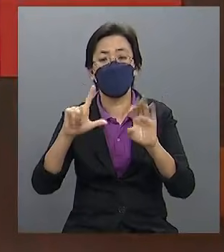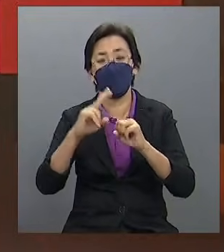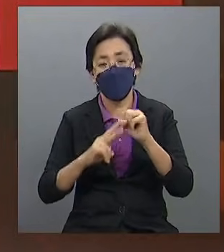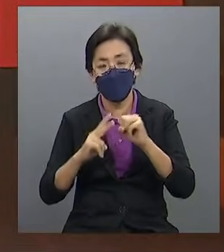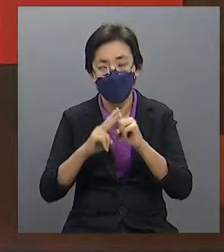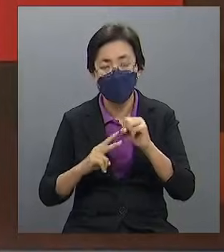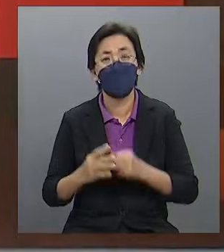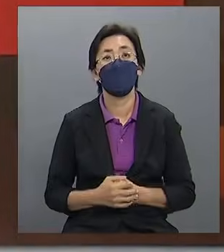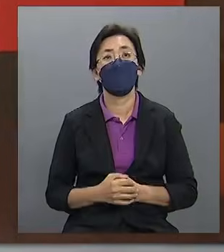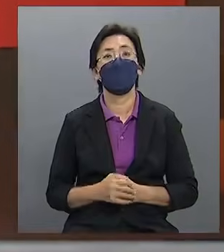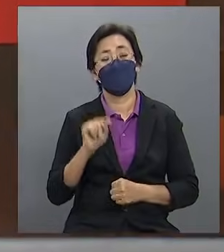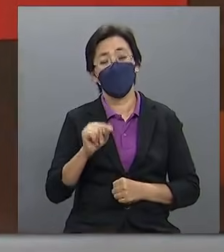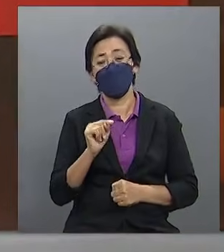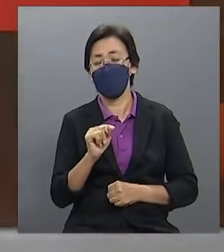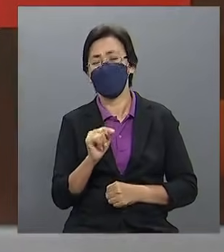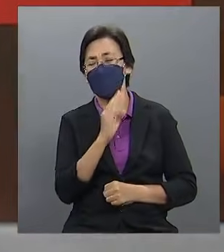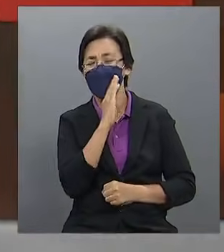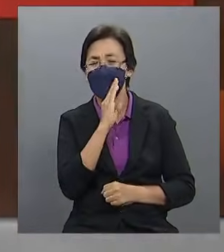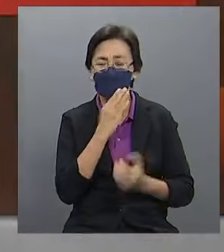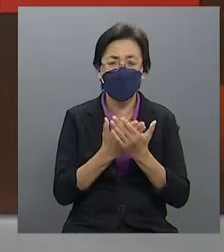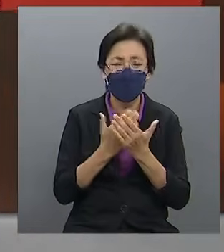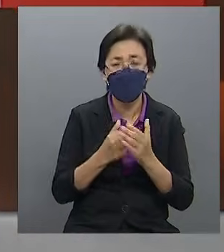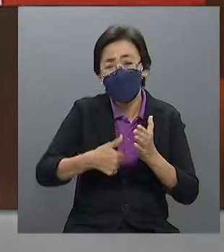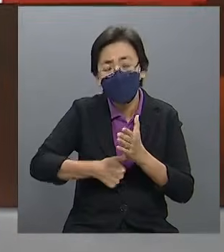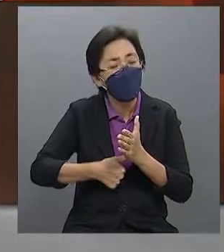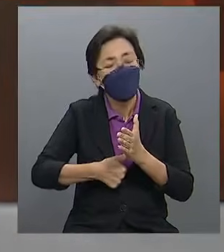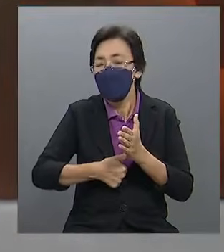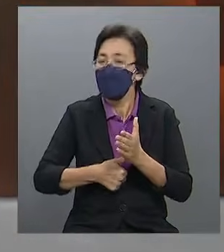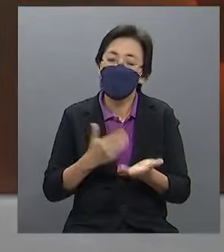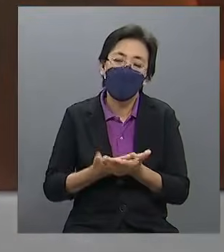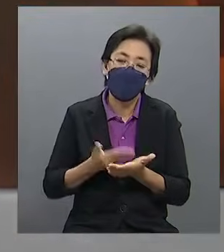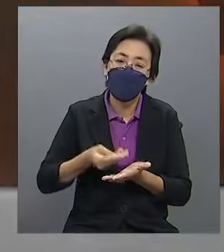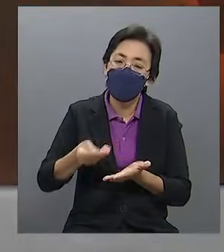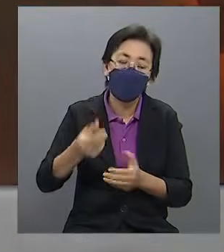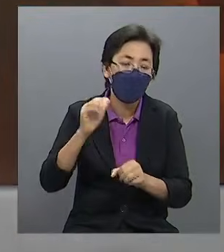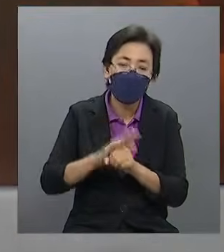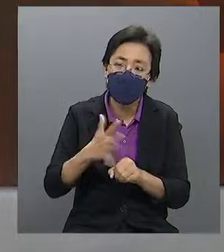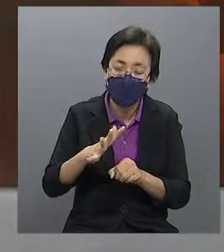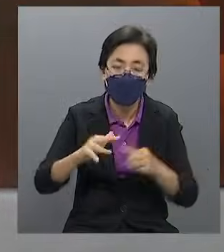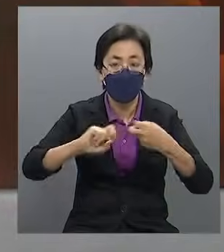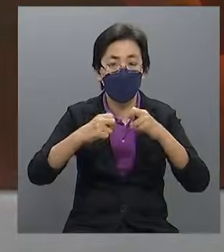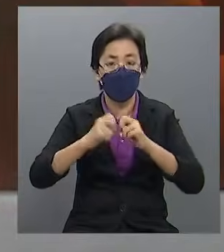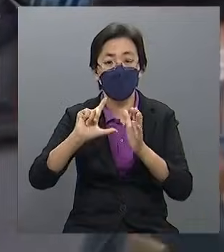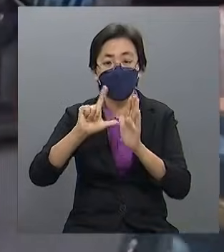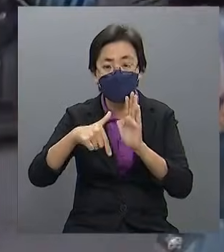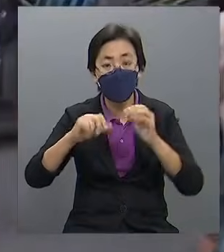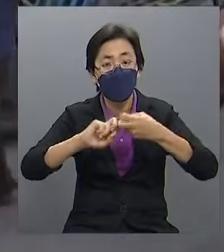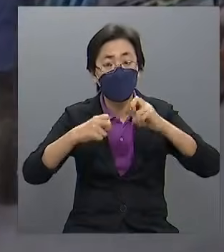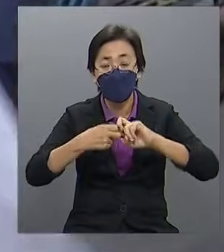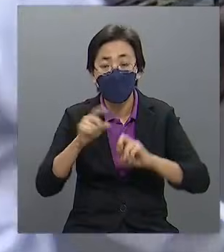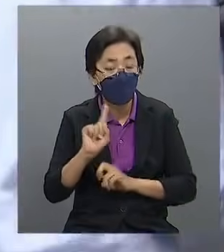ซึ่งถ้ามองแค่การจ่ายหนี้อย่างเดียวก็ไม่พอแล้วแต่ปัญหาที่ศรีลังกาเผชิญไม่ได้มีเท่านี้นะคะ